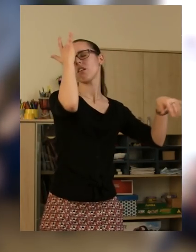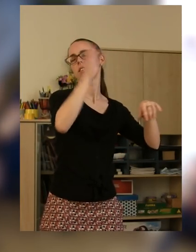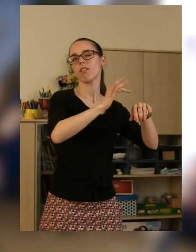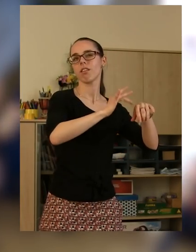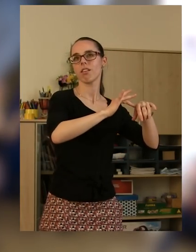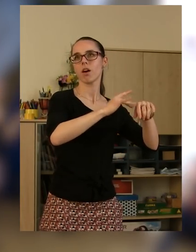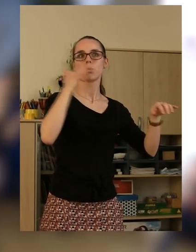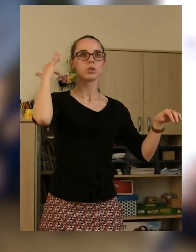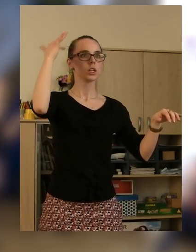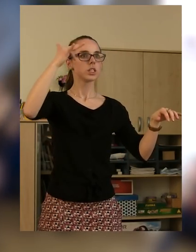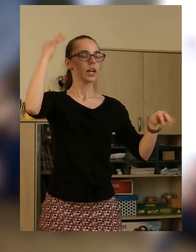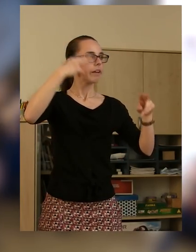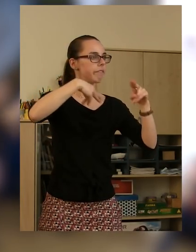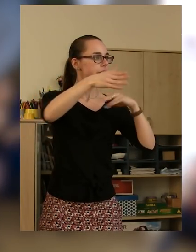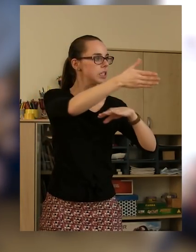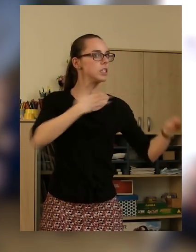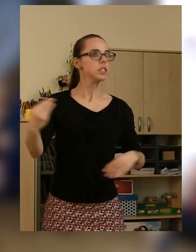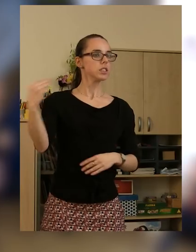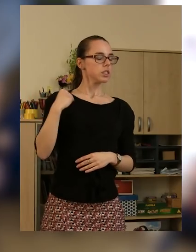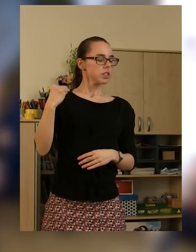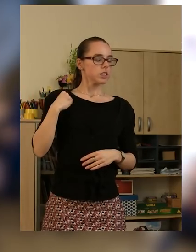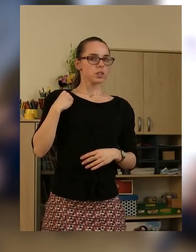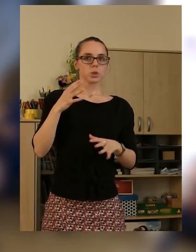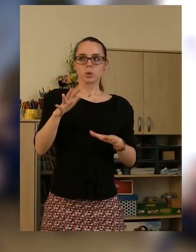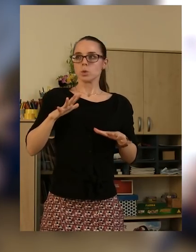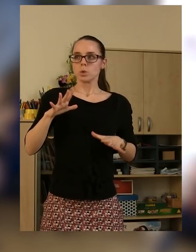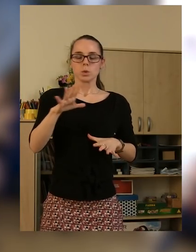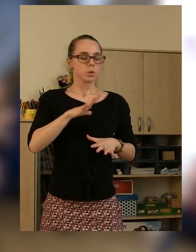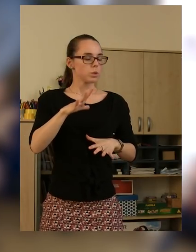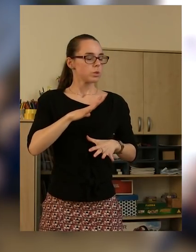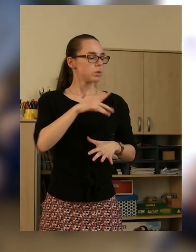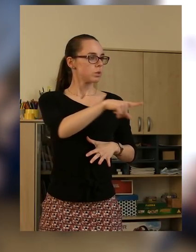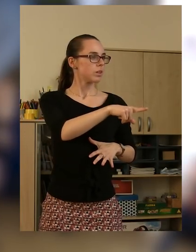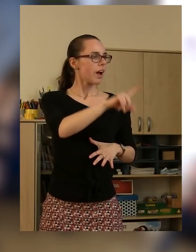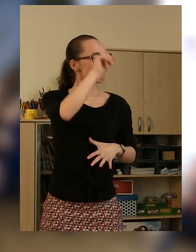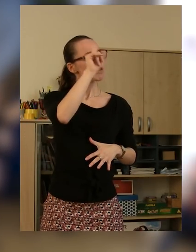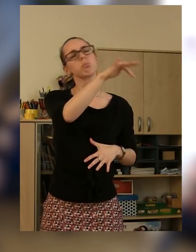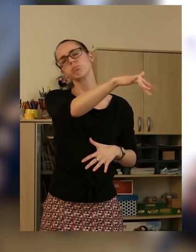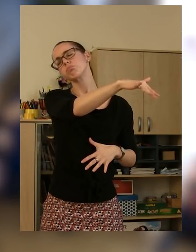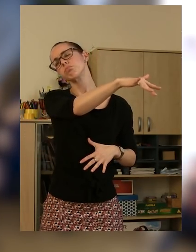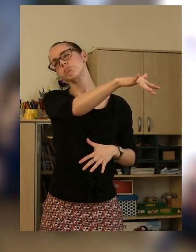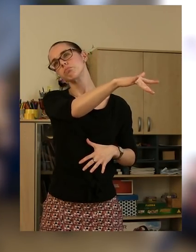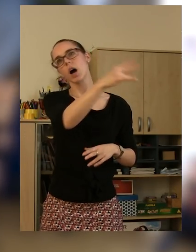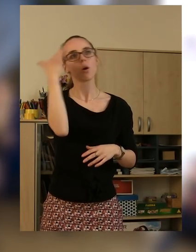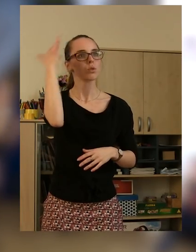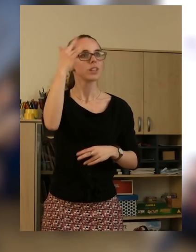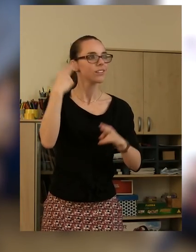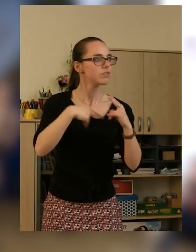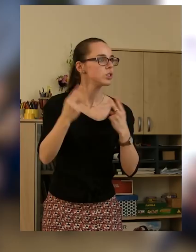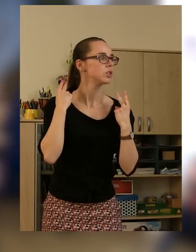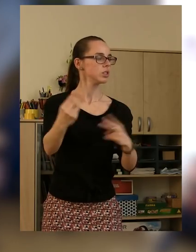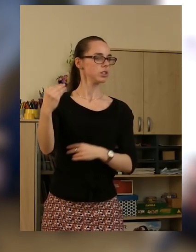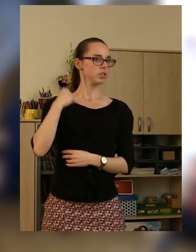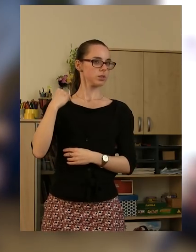a nějakým způsobem je přítomen v našem světě. Další sny, a považuji za nesmírně